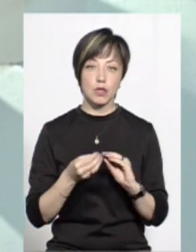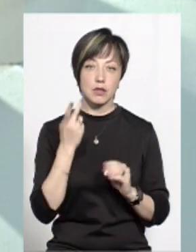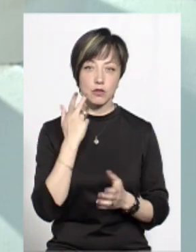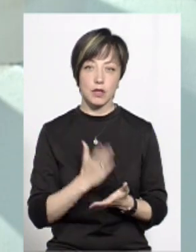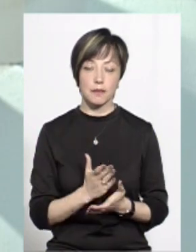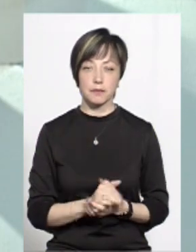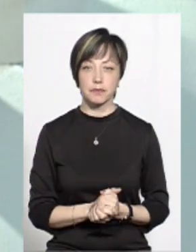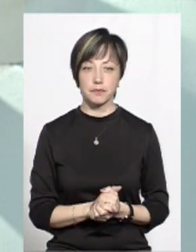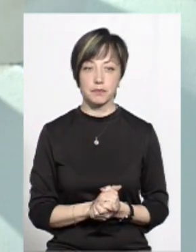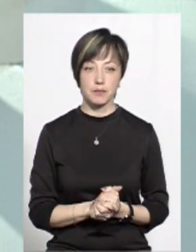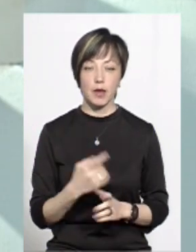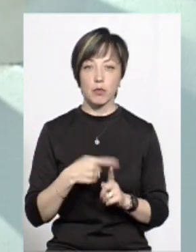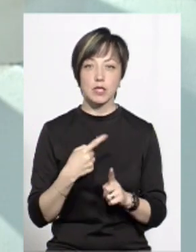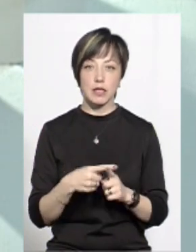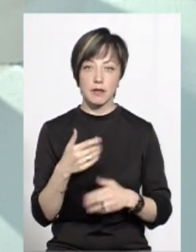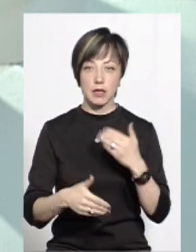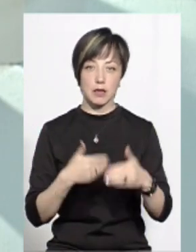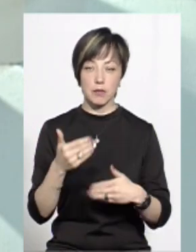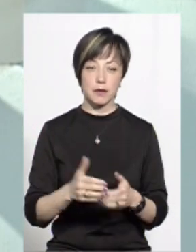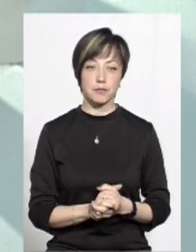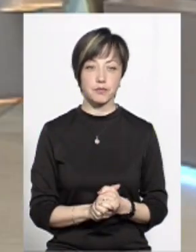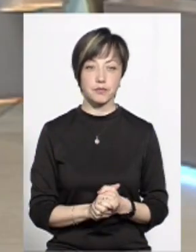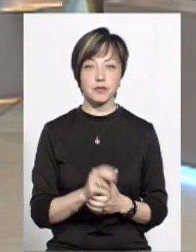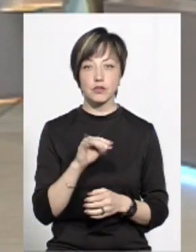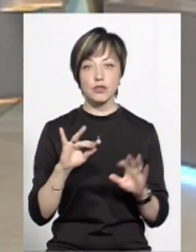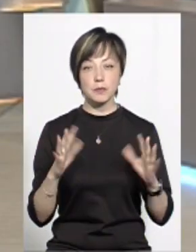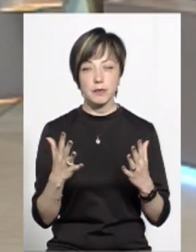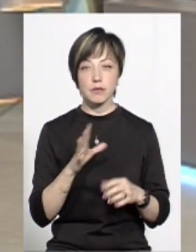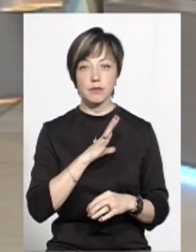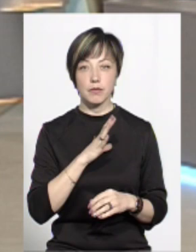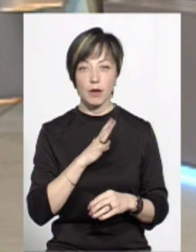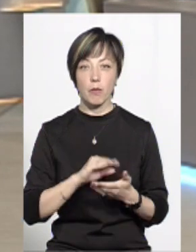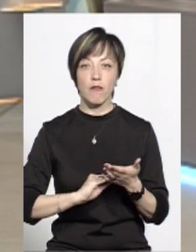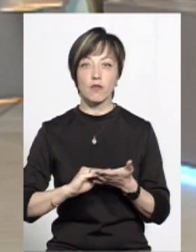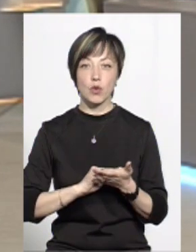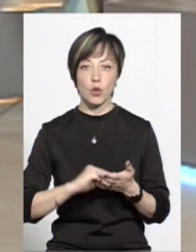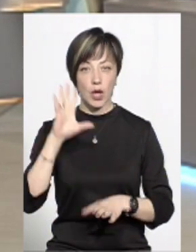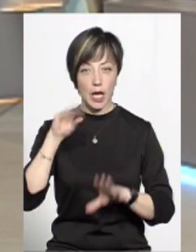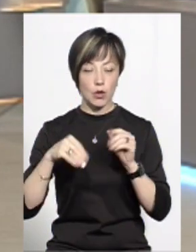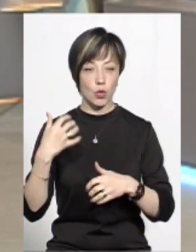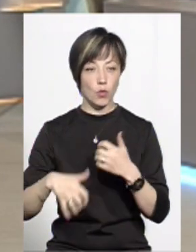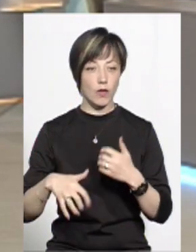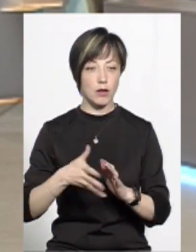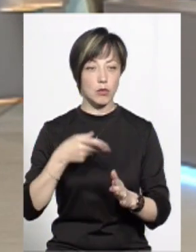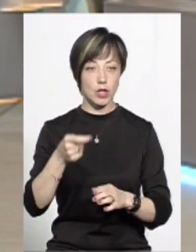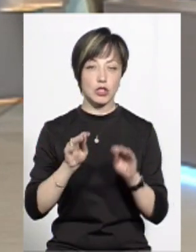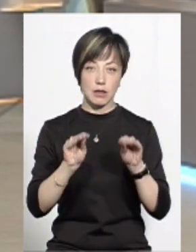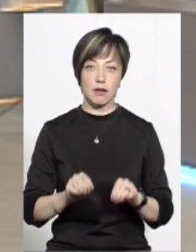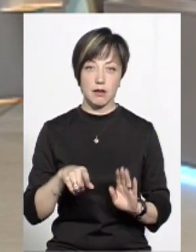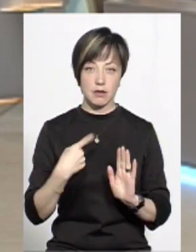є. Завжди йде позитивна динаміка. А чи трапляються випадки повторного ігнорування подачі